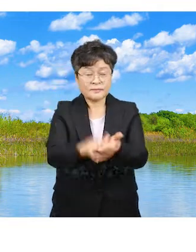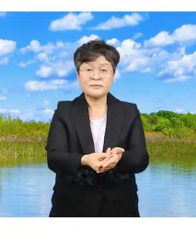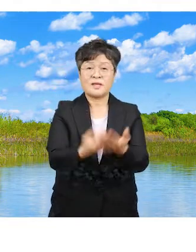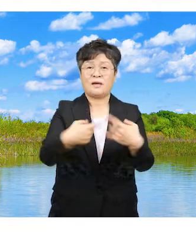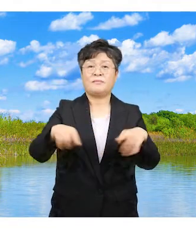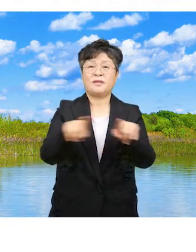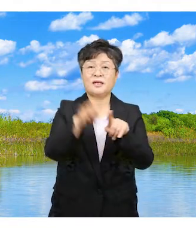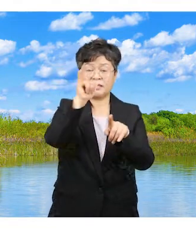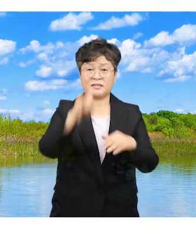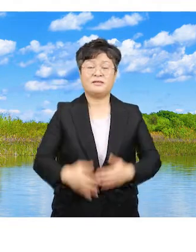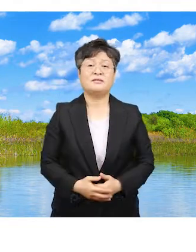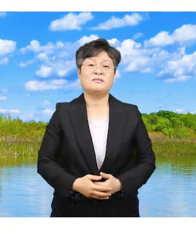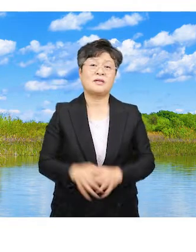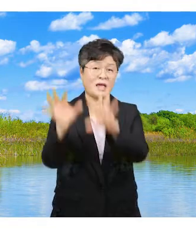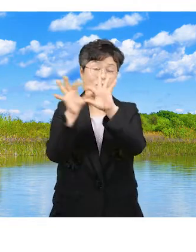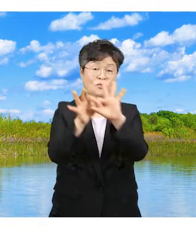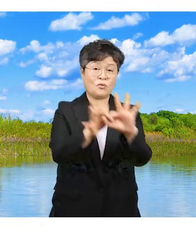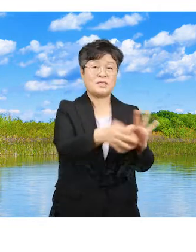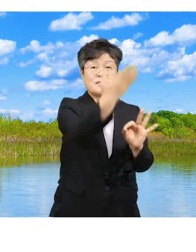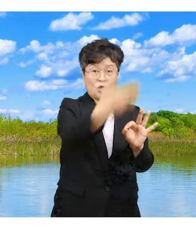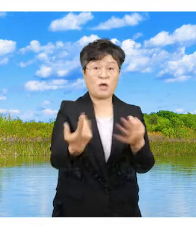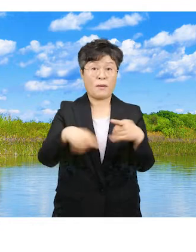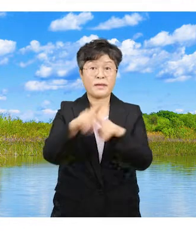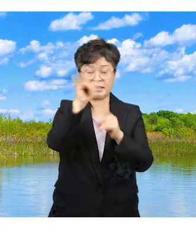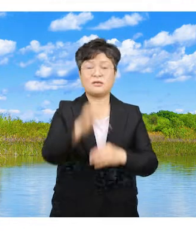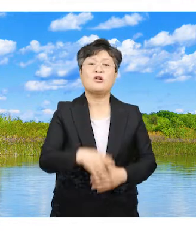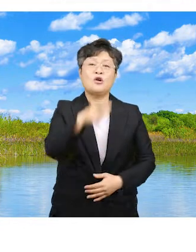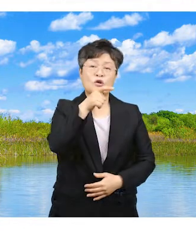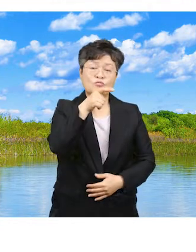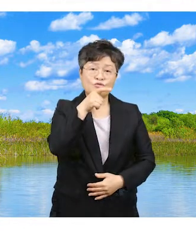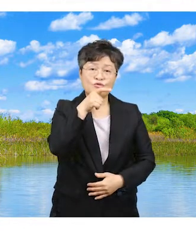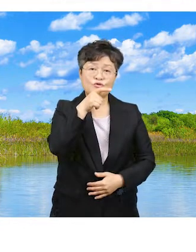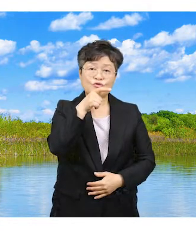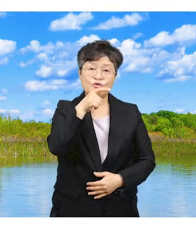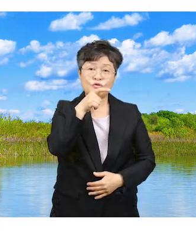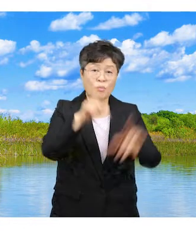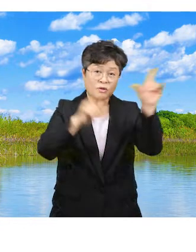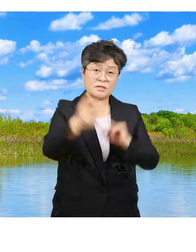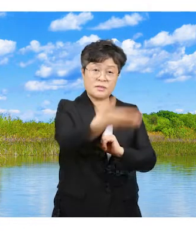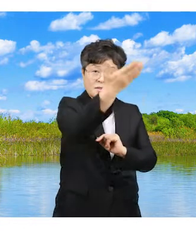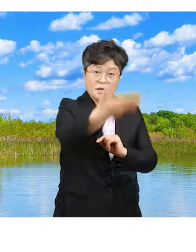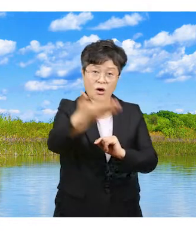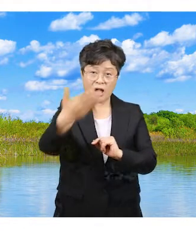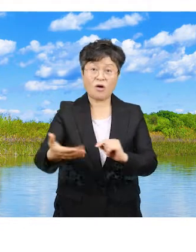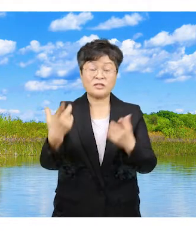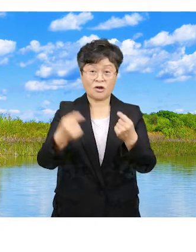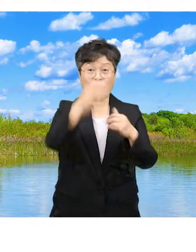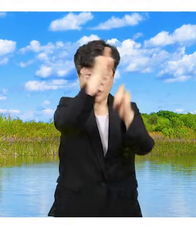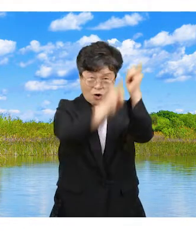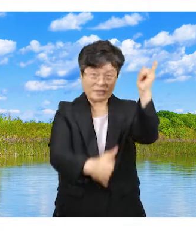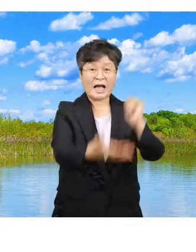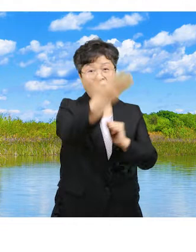함께 이어져 나가는 것입니다. 물줄기가 흘러가듯이 역사가 함께 흘러가는 것이죠. 그러한